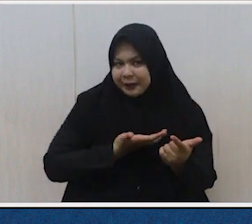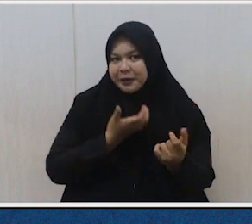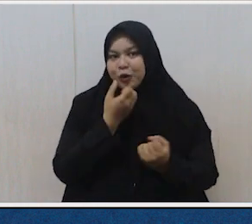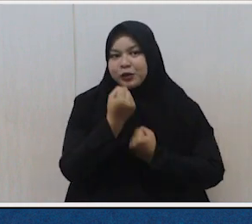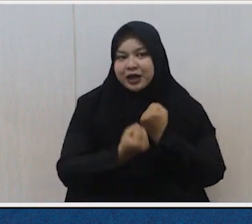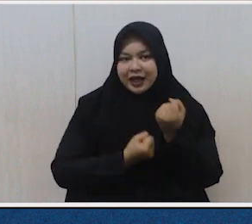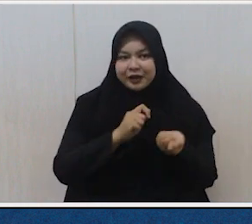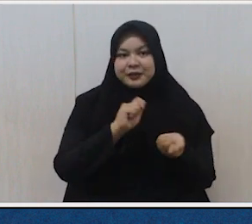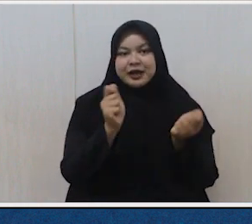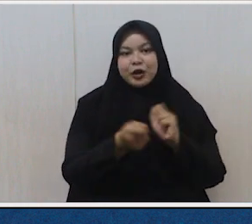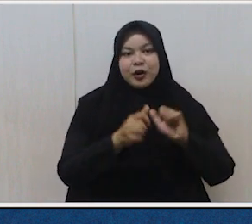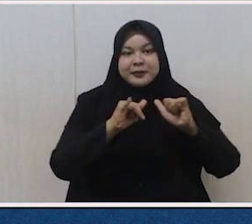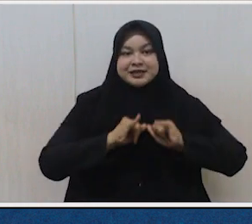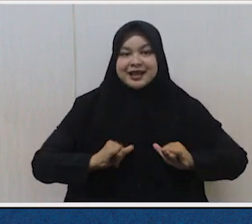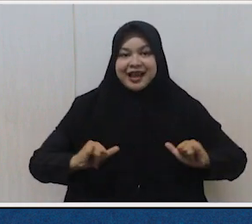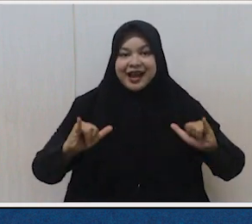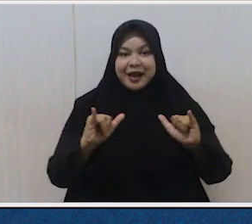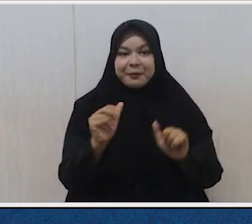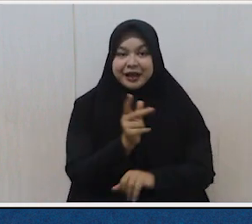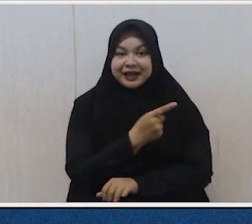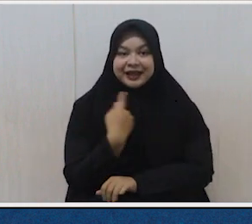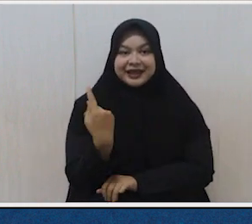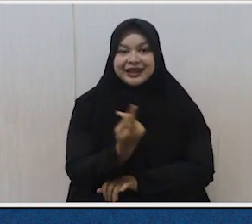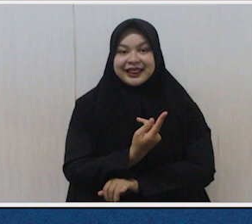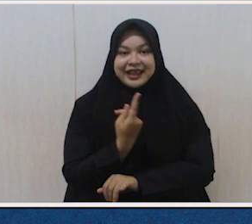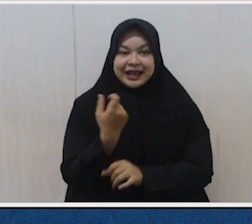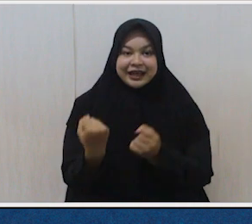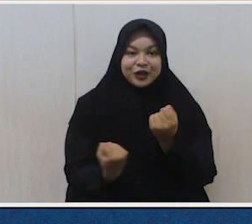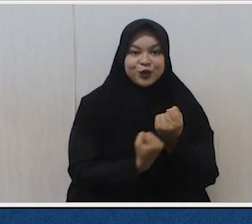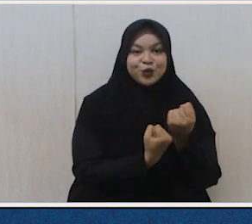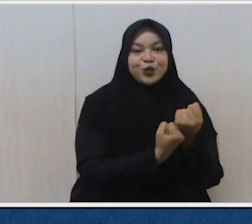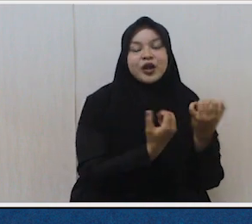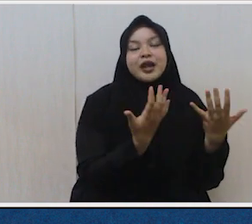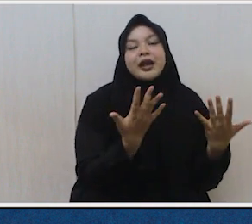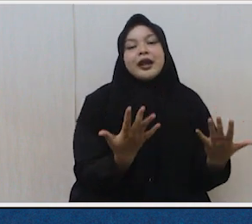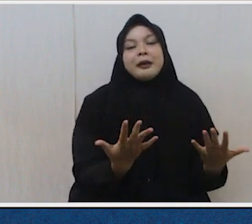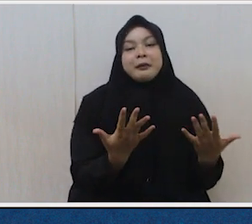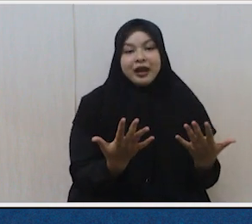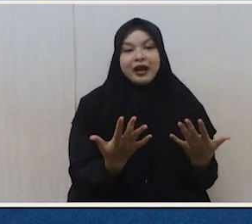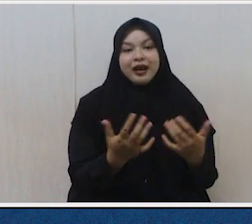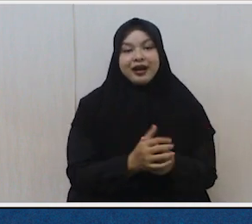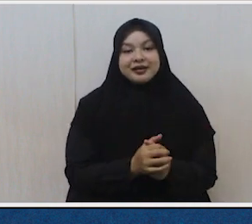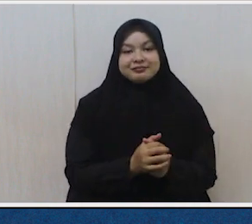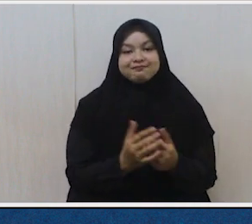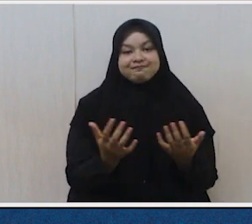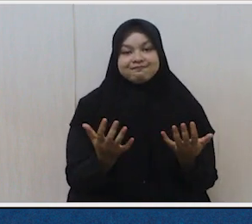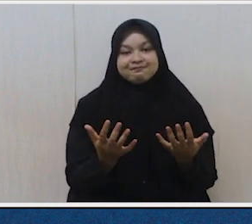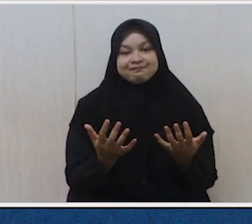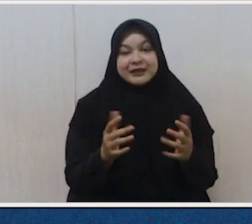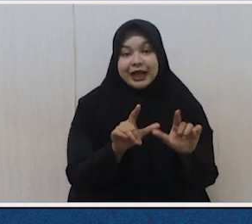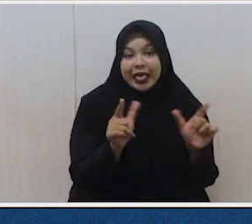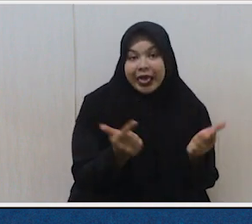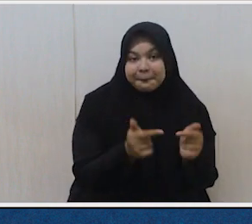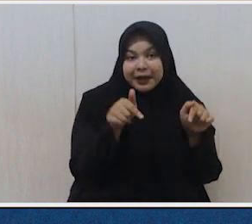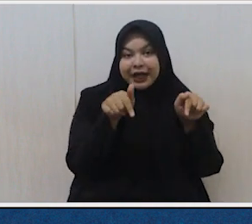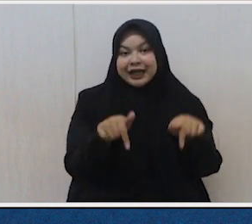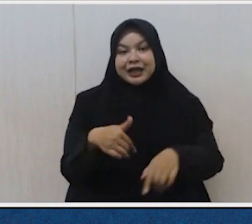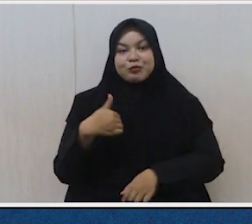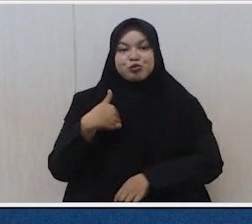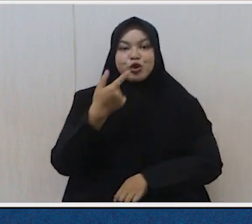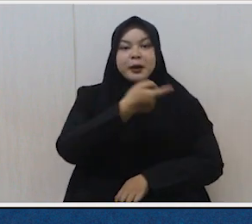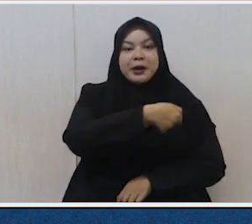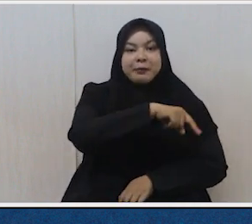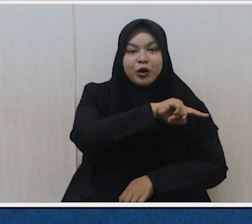mau bergerak berubah bersama kita ya Nah tinggal didukung Bagaimana si institusi ini